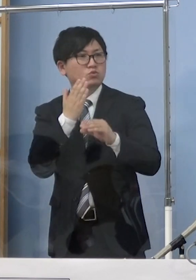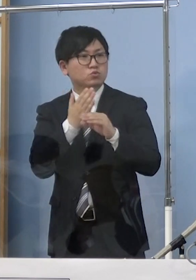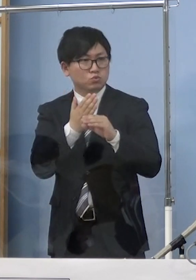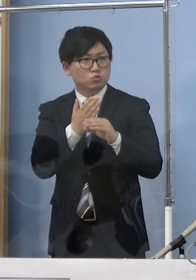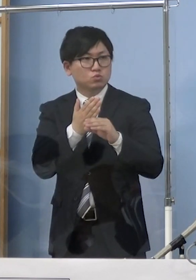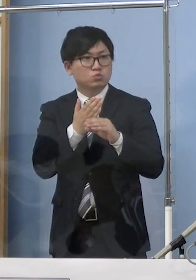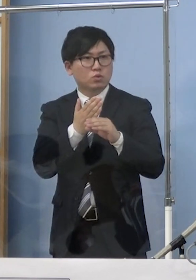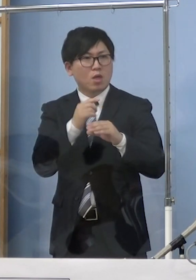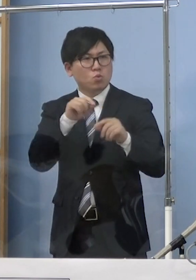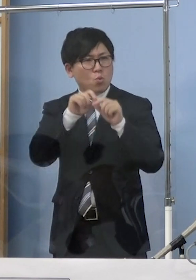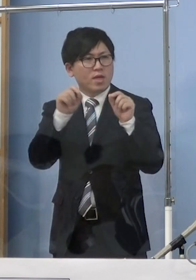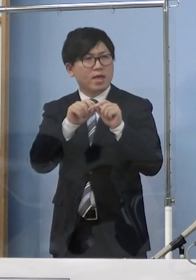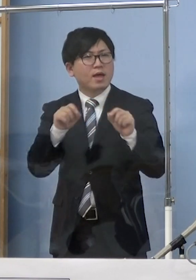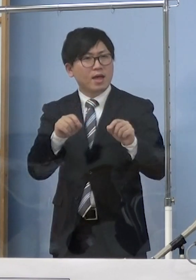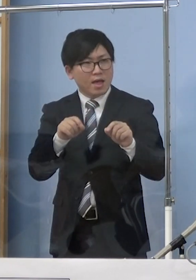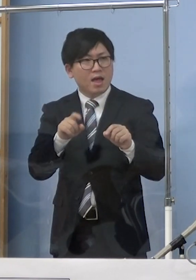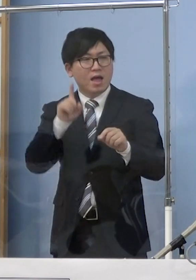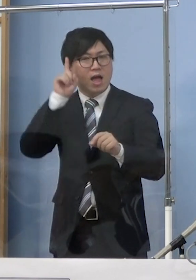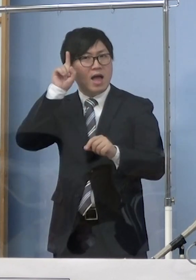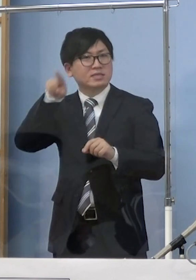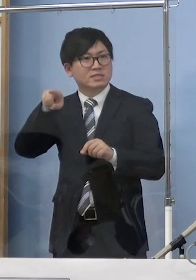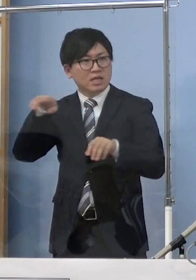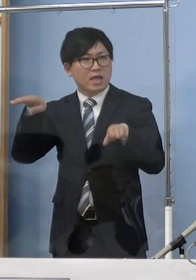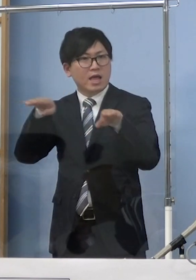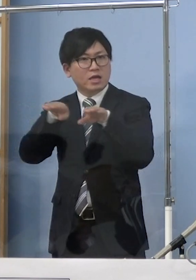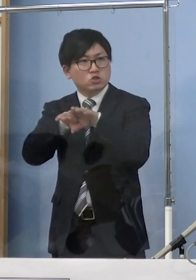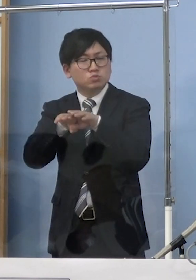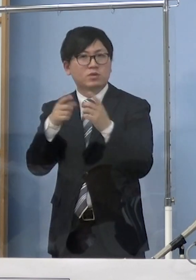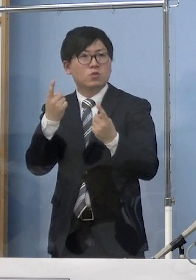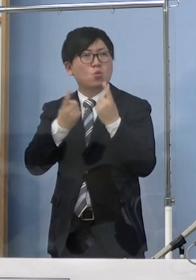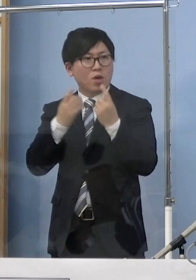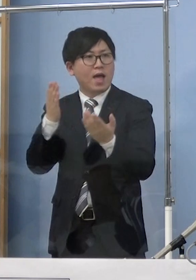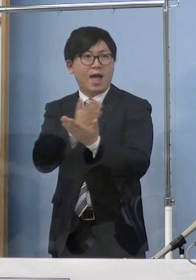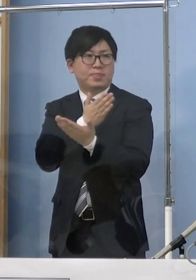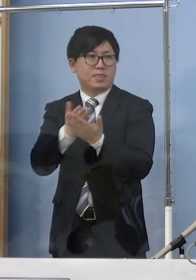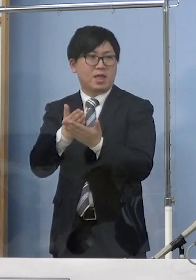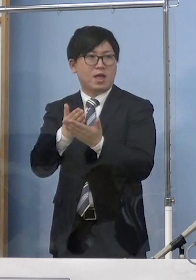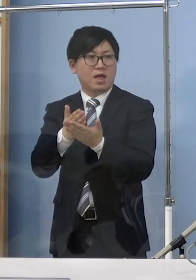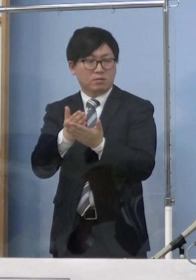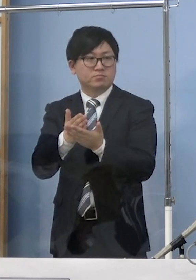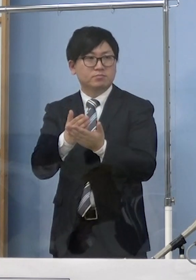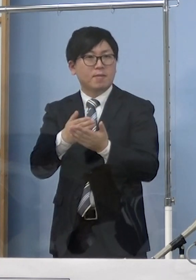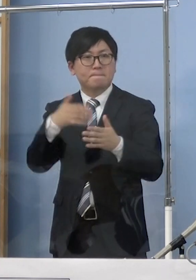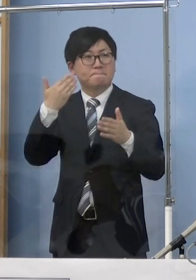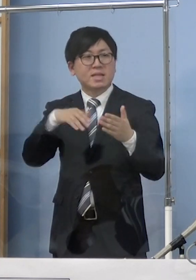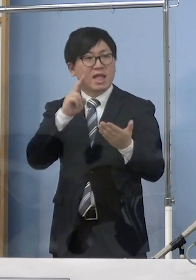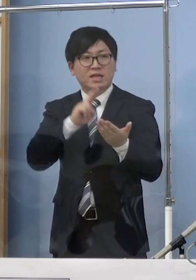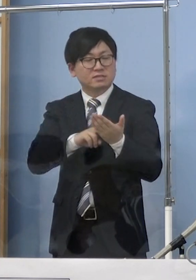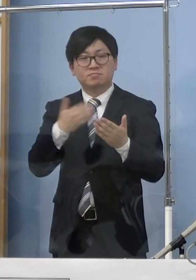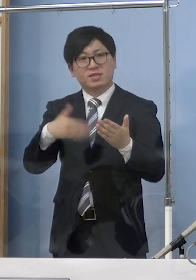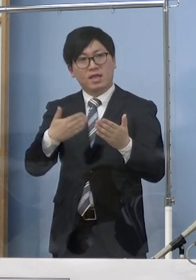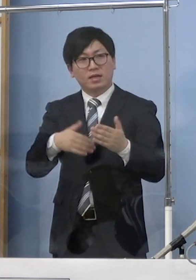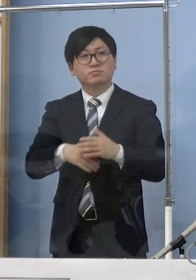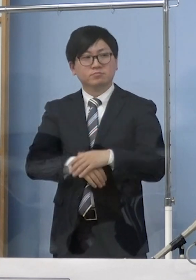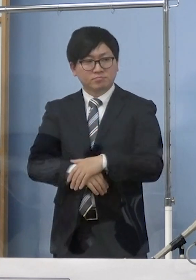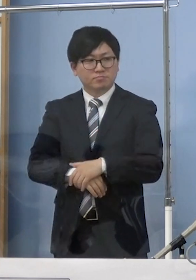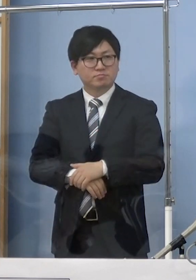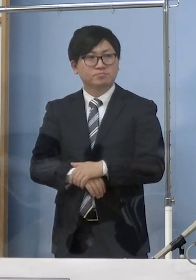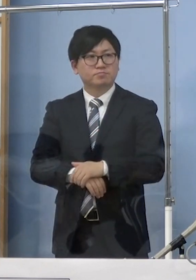業する、休校するかどうかは決定すると、まだ決定はされていないというふうに聞いております。